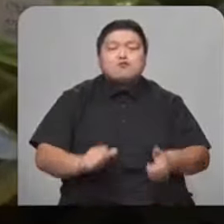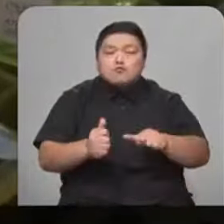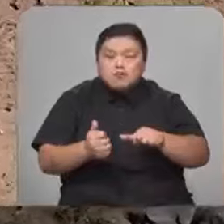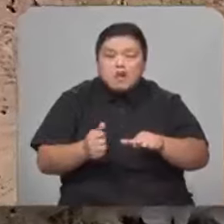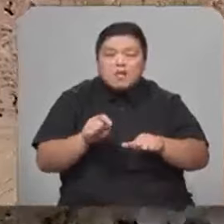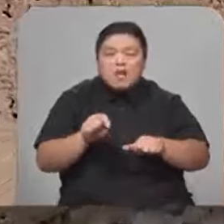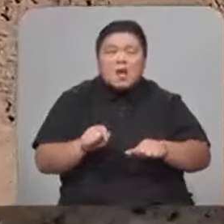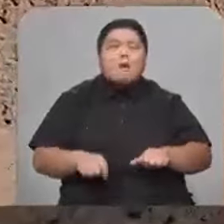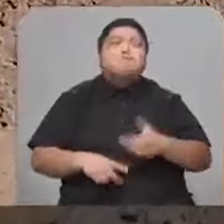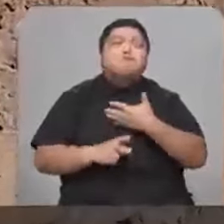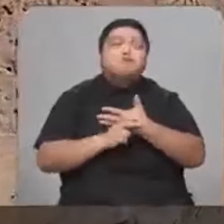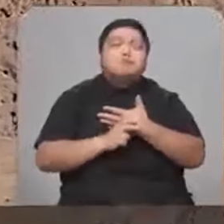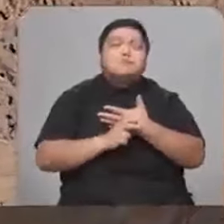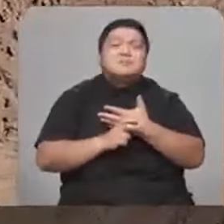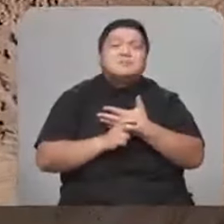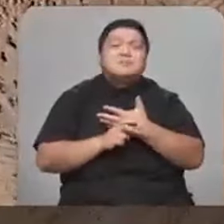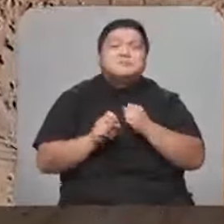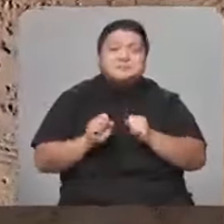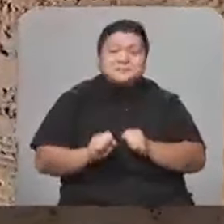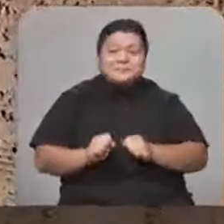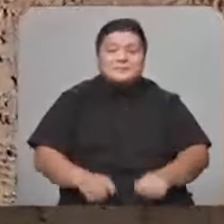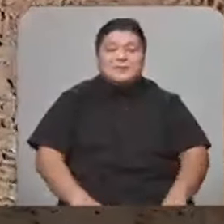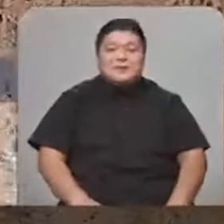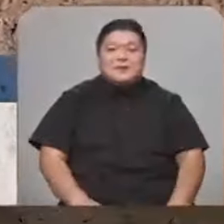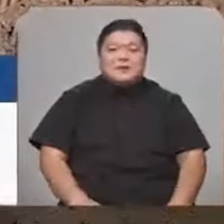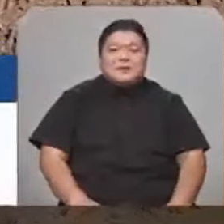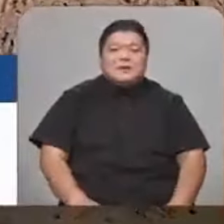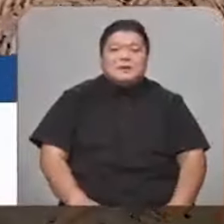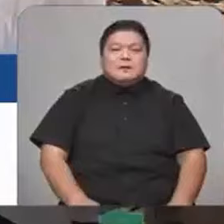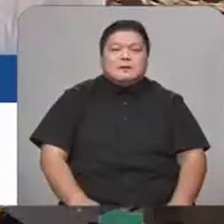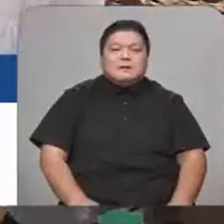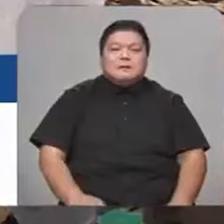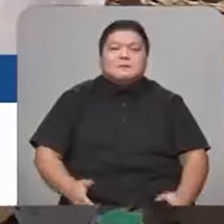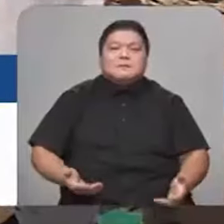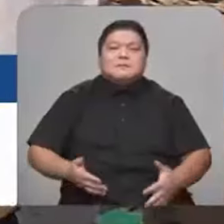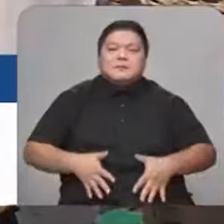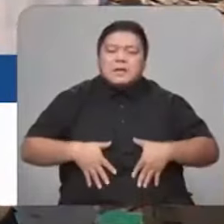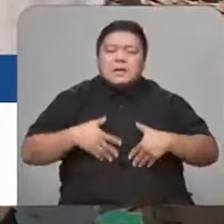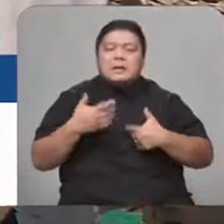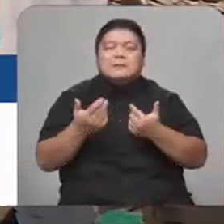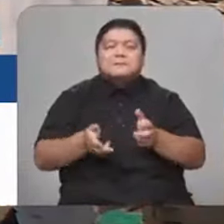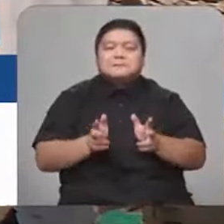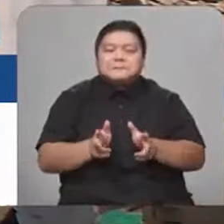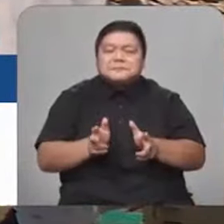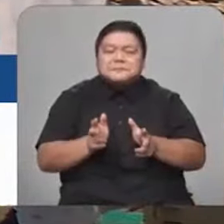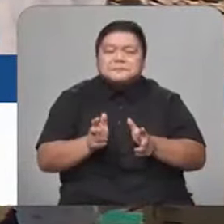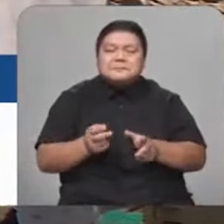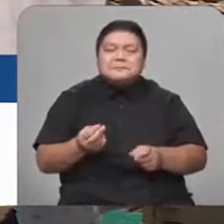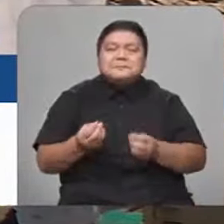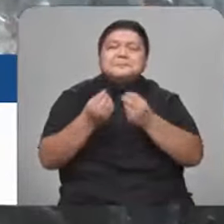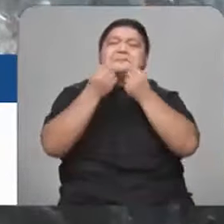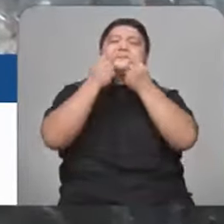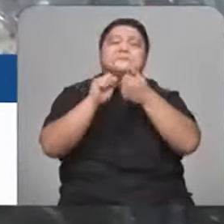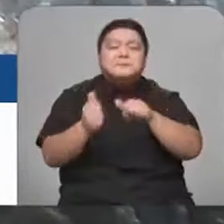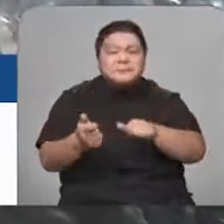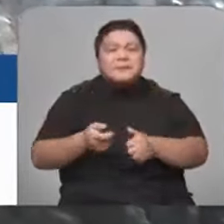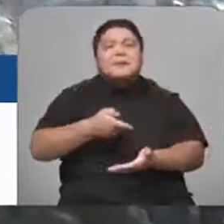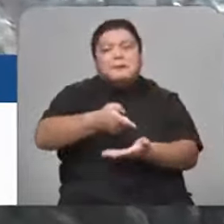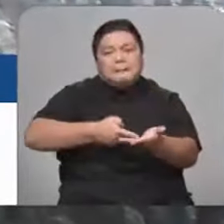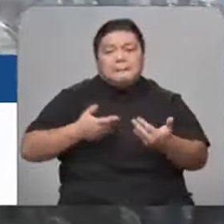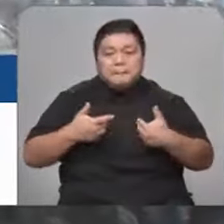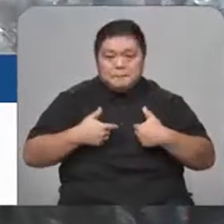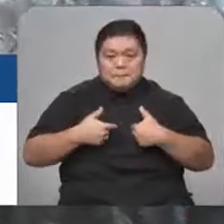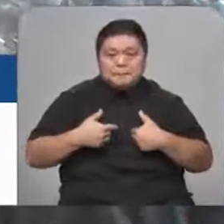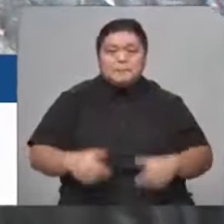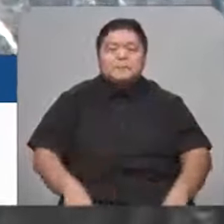체류자 신분이었습니다. 일산화탄소 중독으로 인한 사인으로 추정은 되는데 부검해봐야 정확한 사인을 알수 있을 것 같아요.